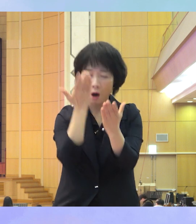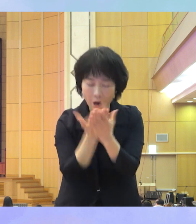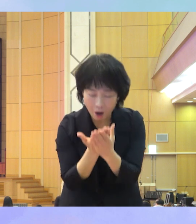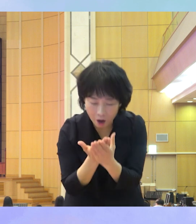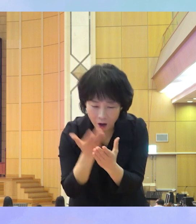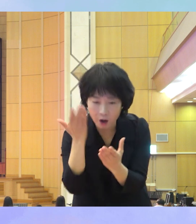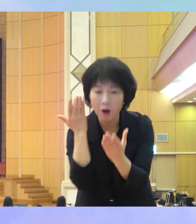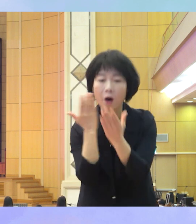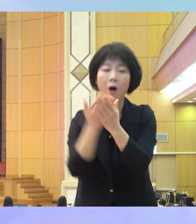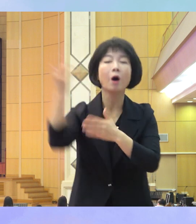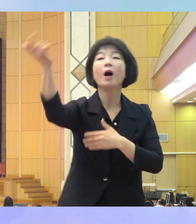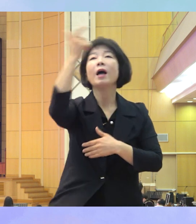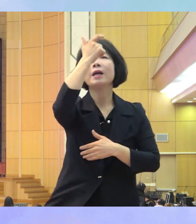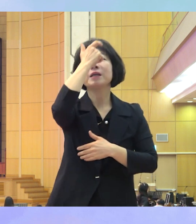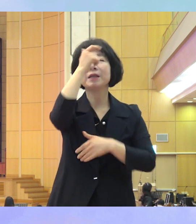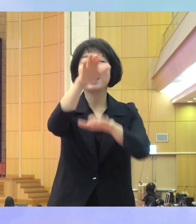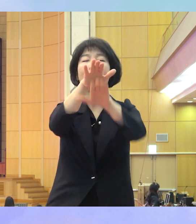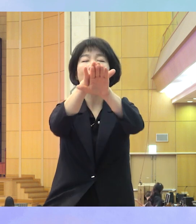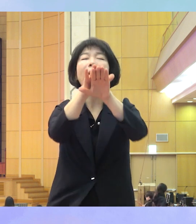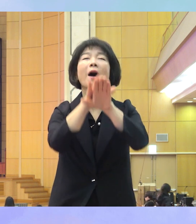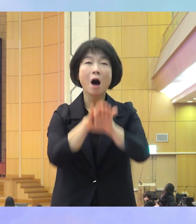다스리소서.